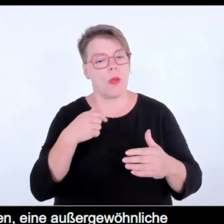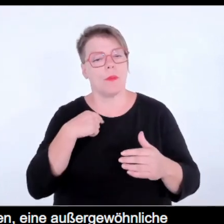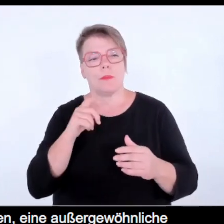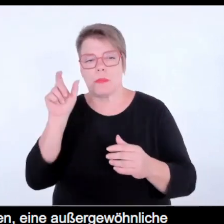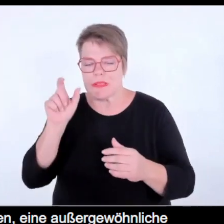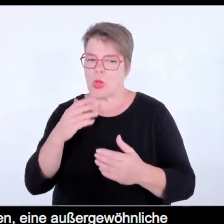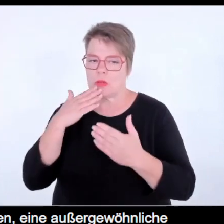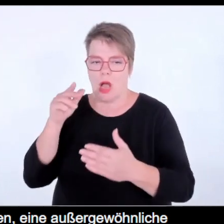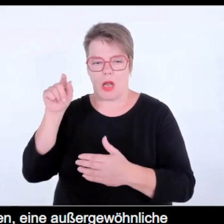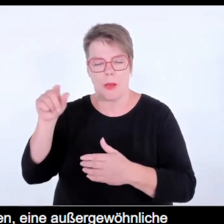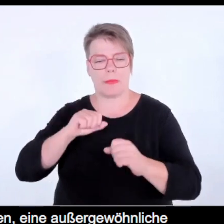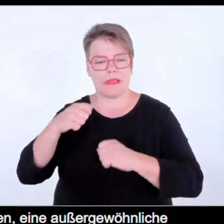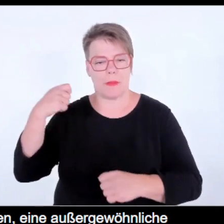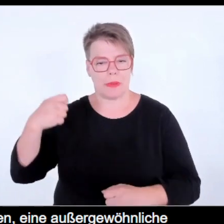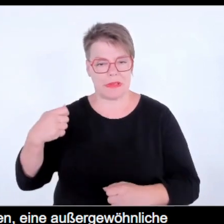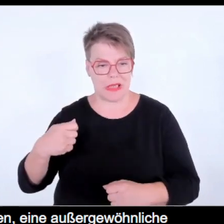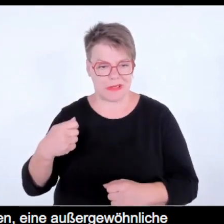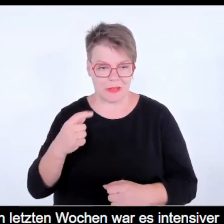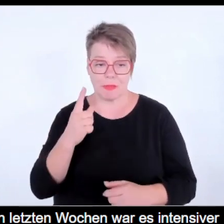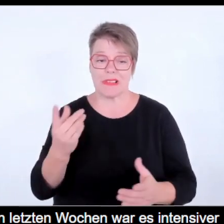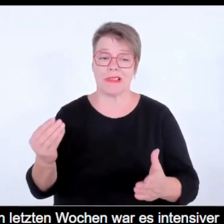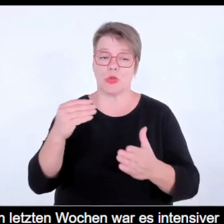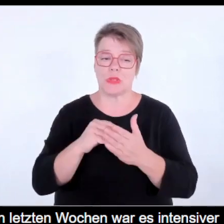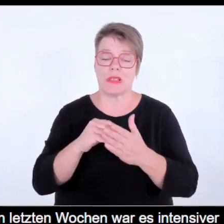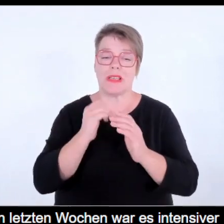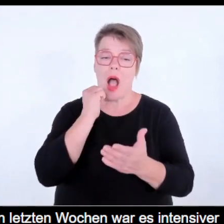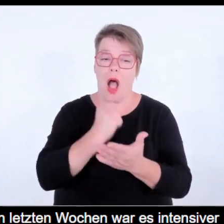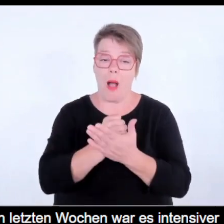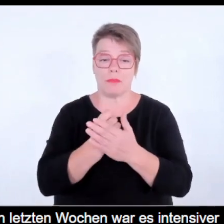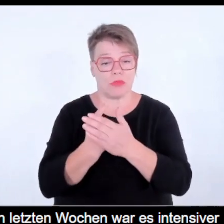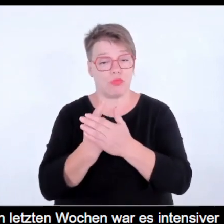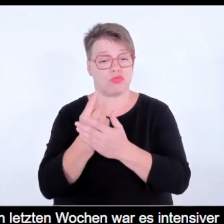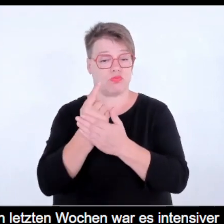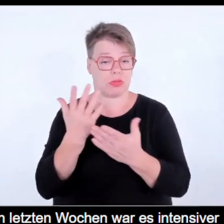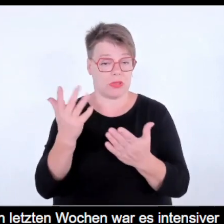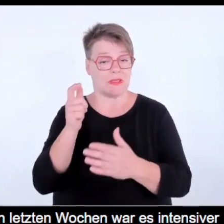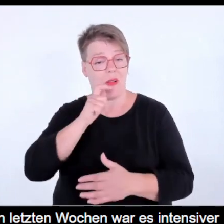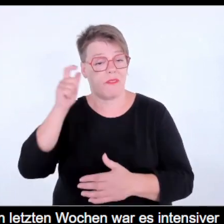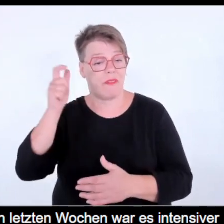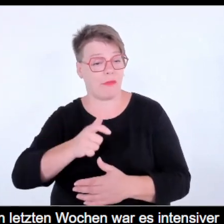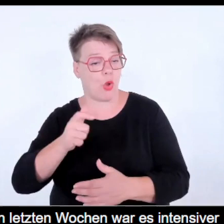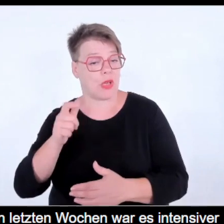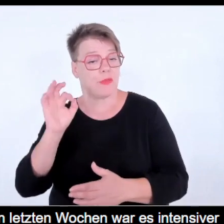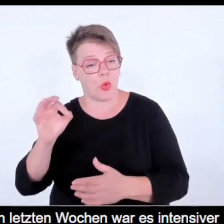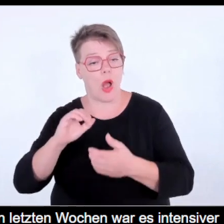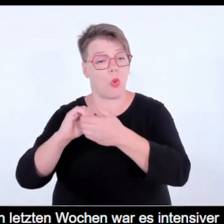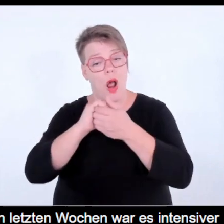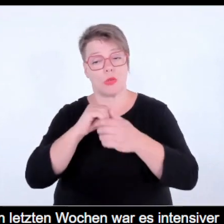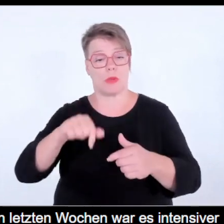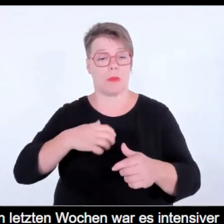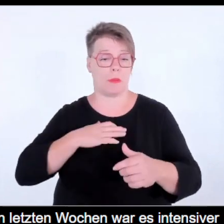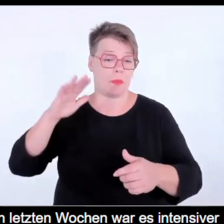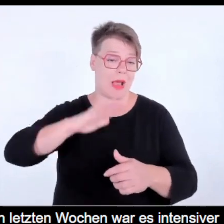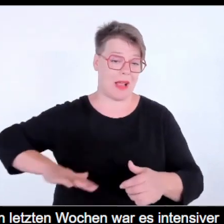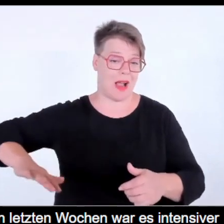es die beste Zusammensetzung auch für Bayern ist. Die Entscheidung liegt selbstverständlich natürlich beim Wähler. Ich